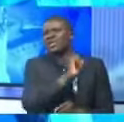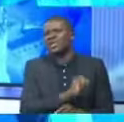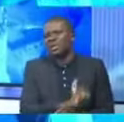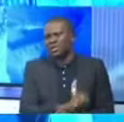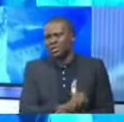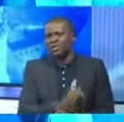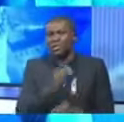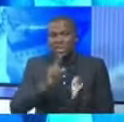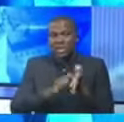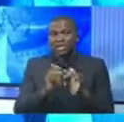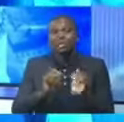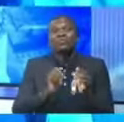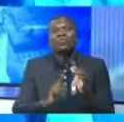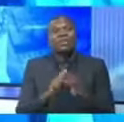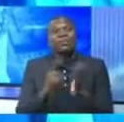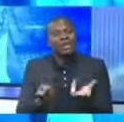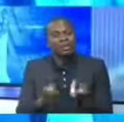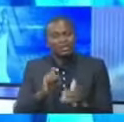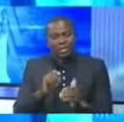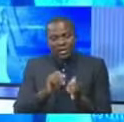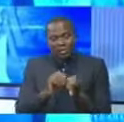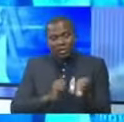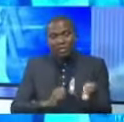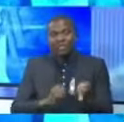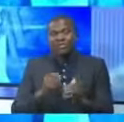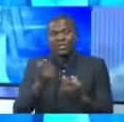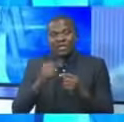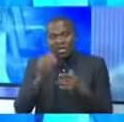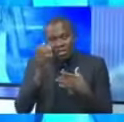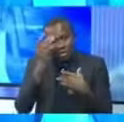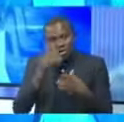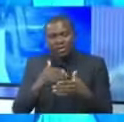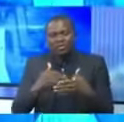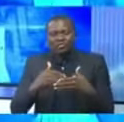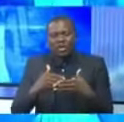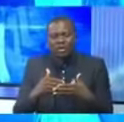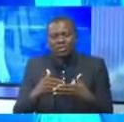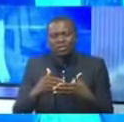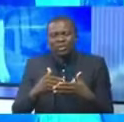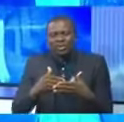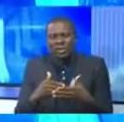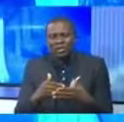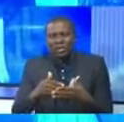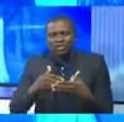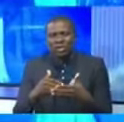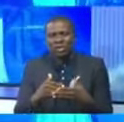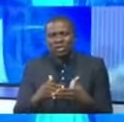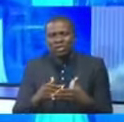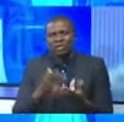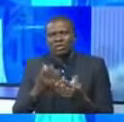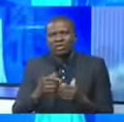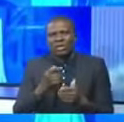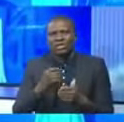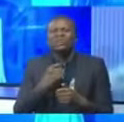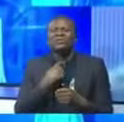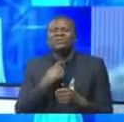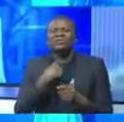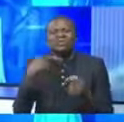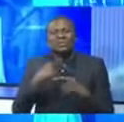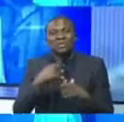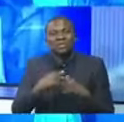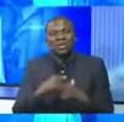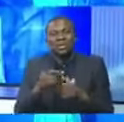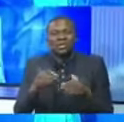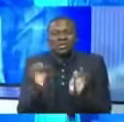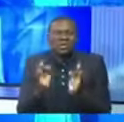germes. Il faut éviter, en fait, lorsqu'on est malade, lorsqu'on tousse, ou qu'on est enrhumé, on a des maux de gorge et qu'on sent qu'on a de la